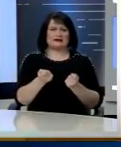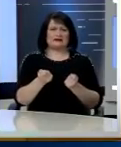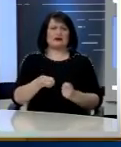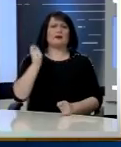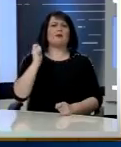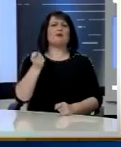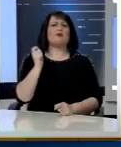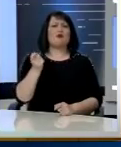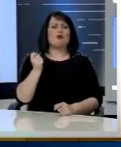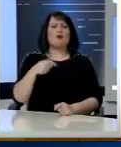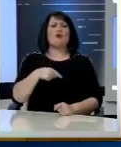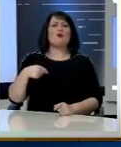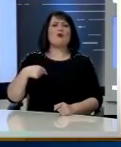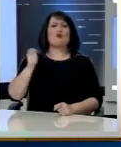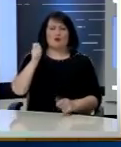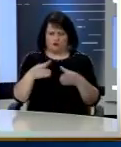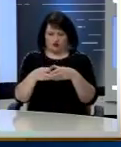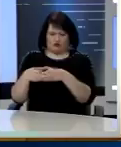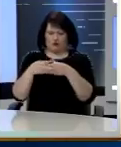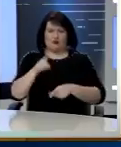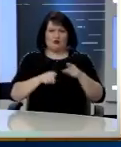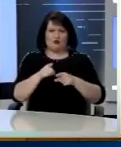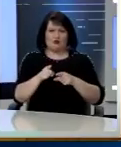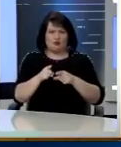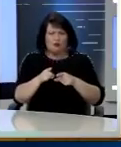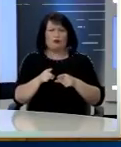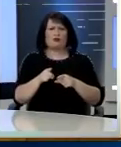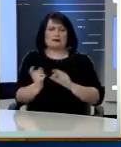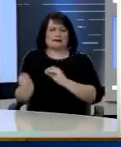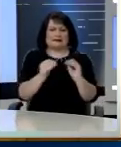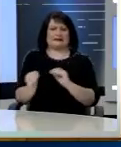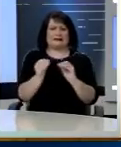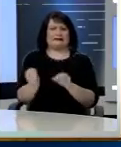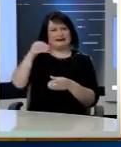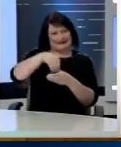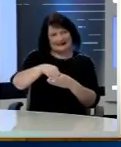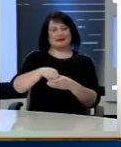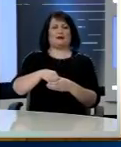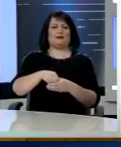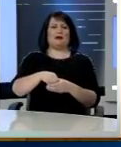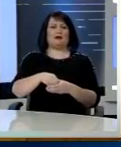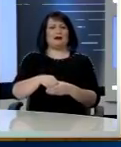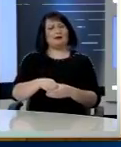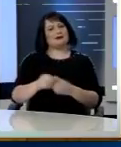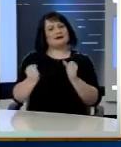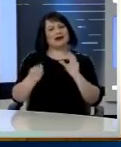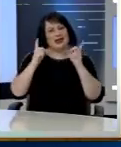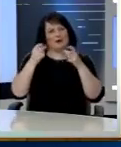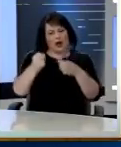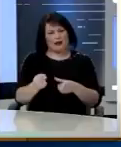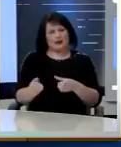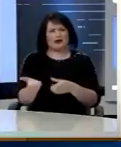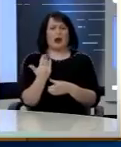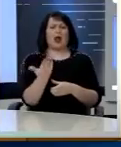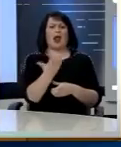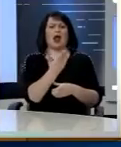και οι αποτυχημένοι αρχηγοί πολιτικών γκρουπόσκουλων κατέλαβαν θέση στην ηγεσία της Νέας Δημοκρατίας και φάνηκε η διαφορά μεταξύ